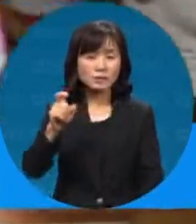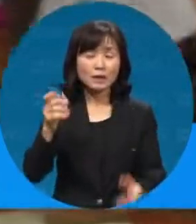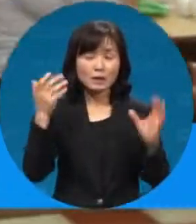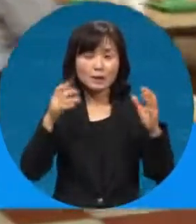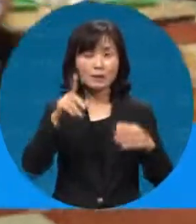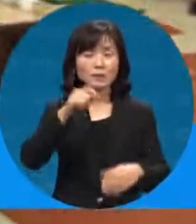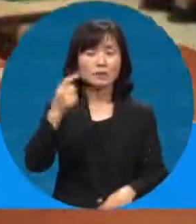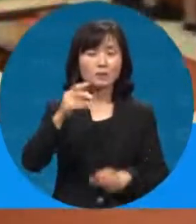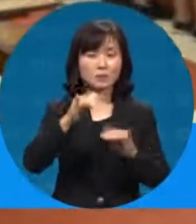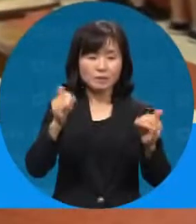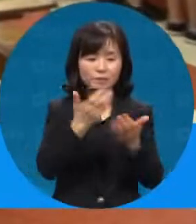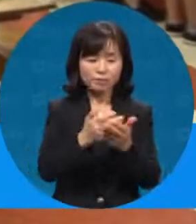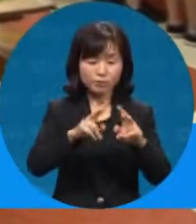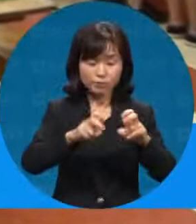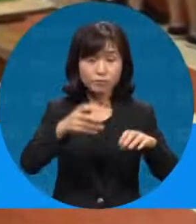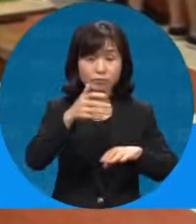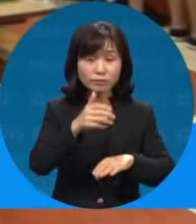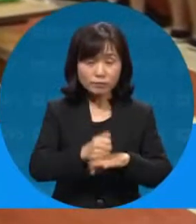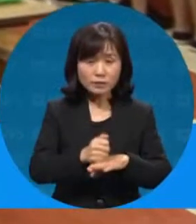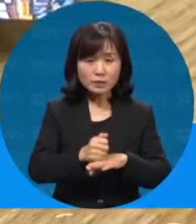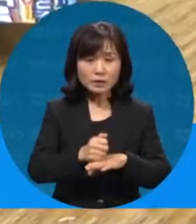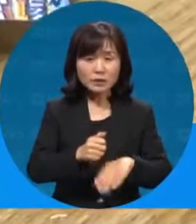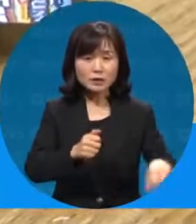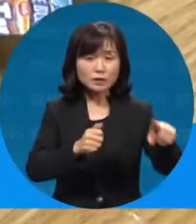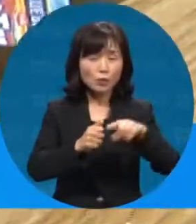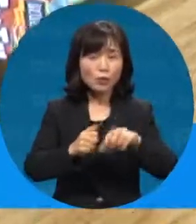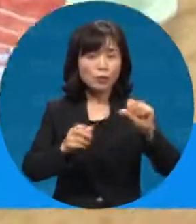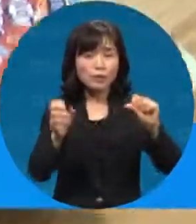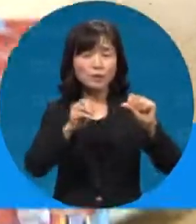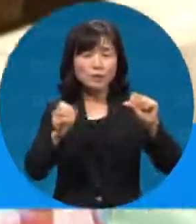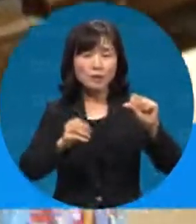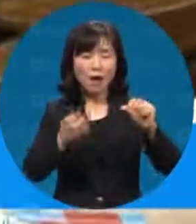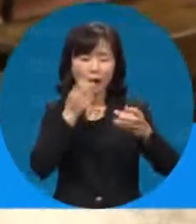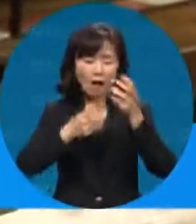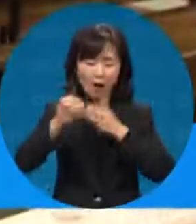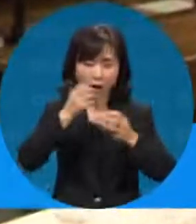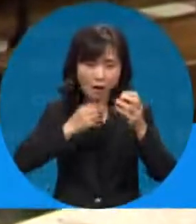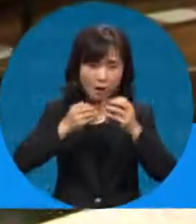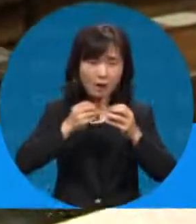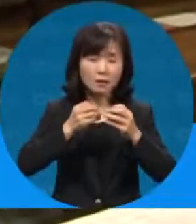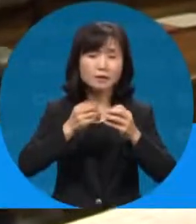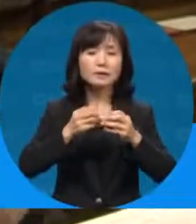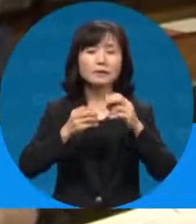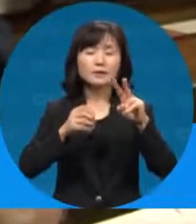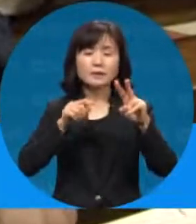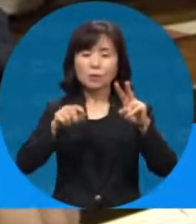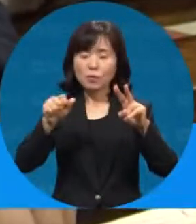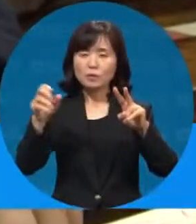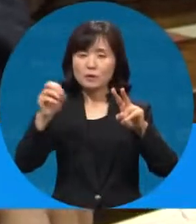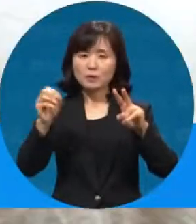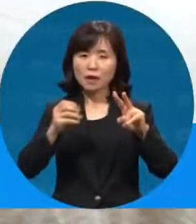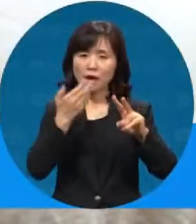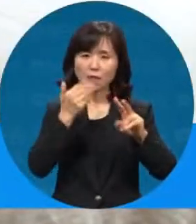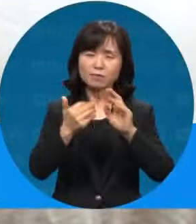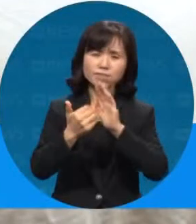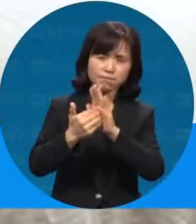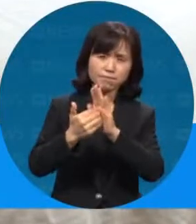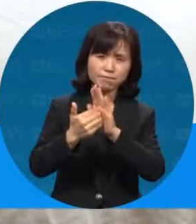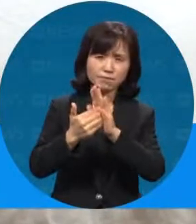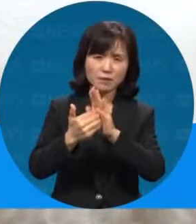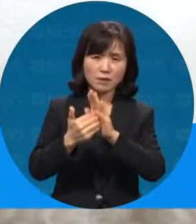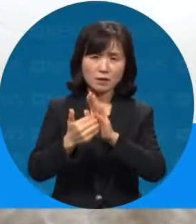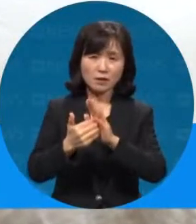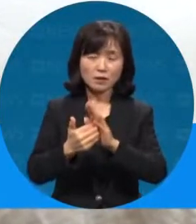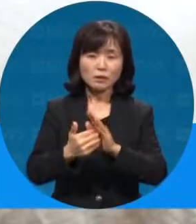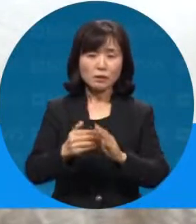1만 1천여 명의 자료를 분석한 결과 이들 중 5%가 폭식증, 2.5%가 거식증 행동을 보였고 특히